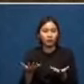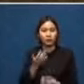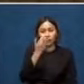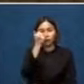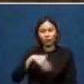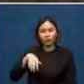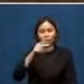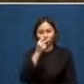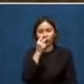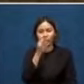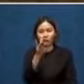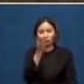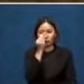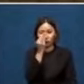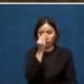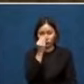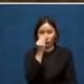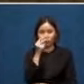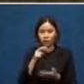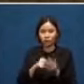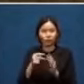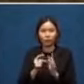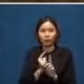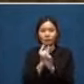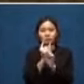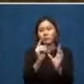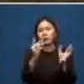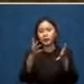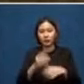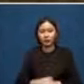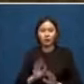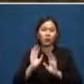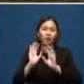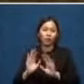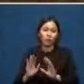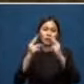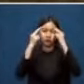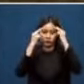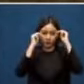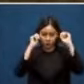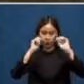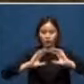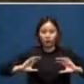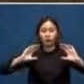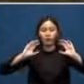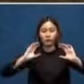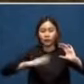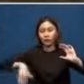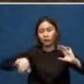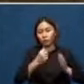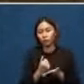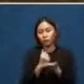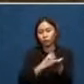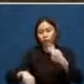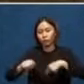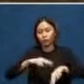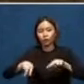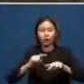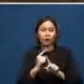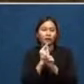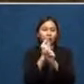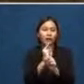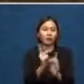จนเจนตาก็คือสิ่งที่ไม่เป็นไปตามนั้นนะครับก็ฝากท่านนายกฝากรัฐบาลนะครับช่วยกันดูแลเรื่องพวกนี้ให้เป็นไปตามกฎ